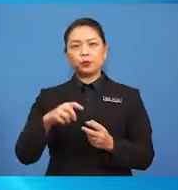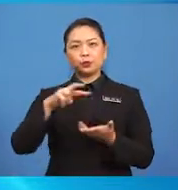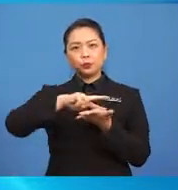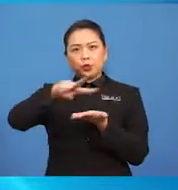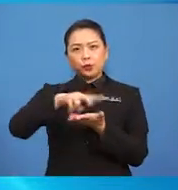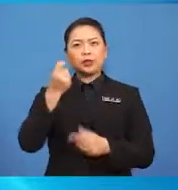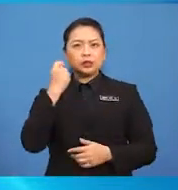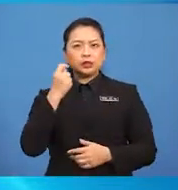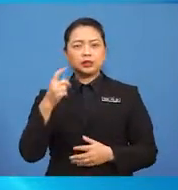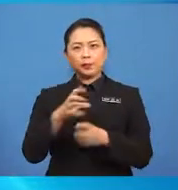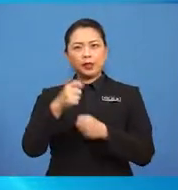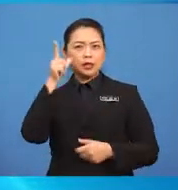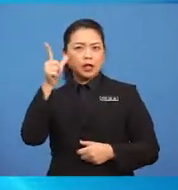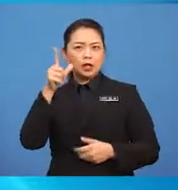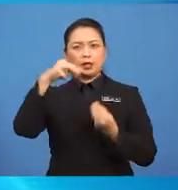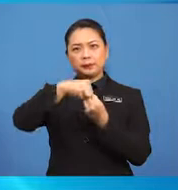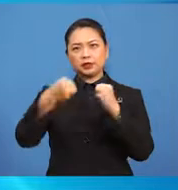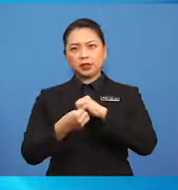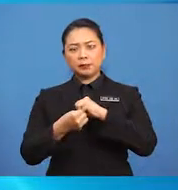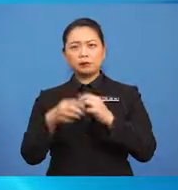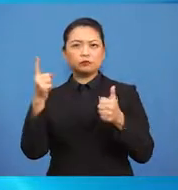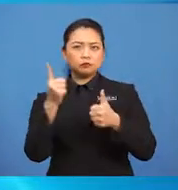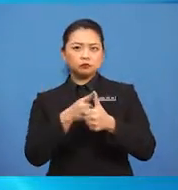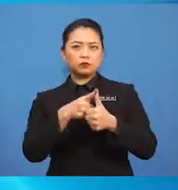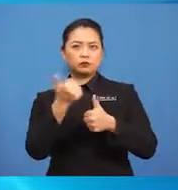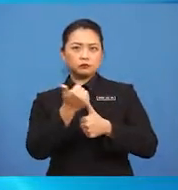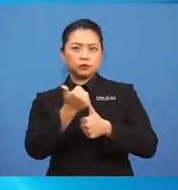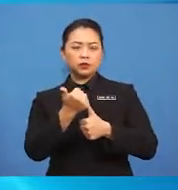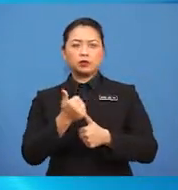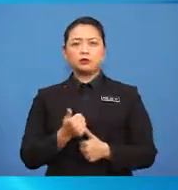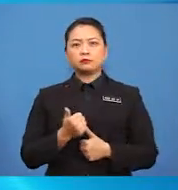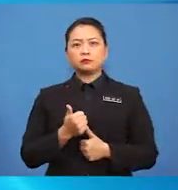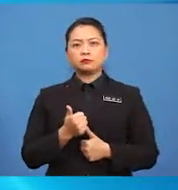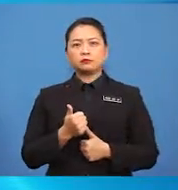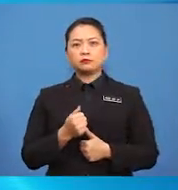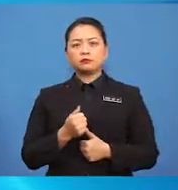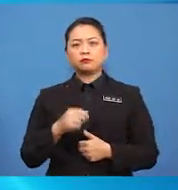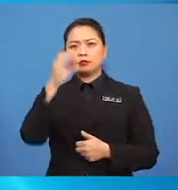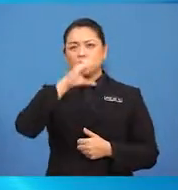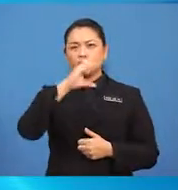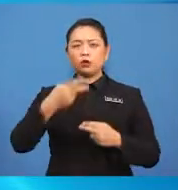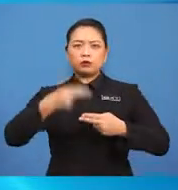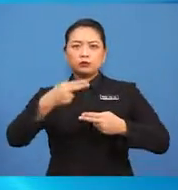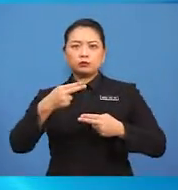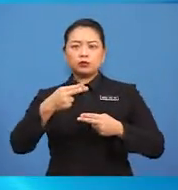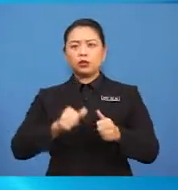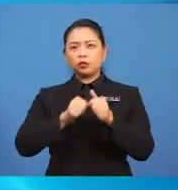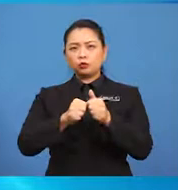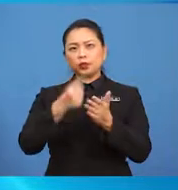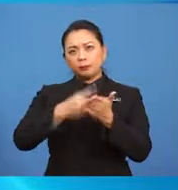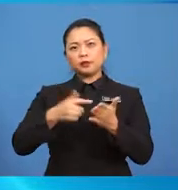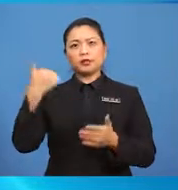kita dapat lihat bahawa masalah pertama adalah membuat carian hotel mengikut kemudahan yang